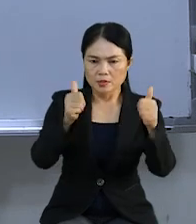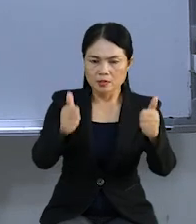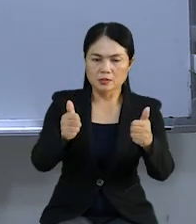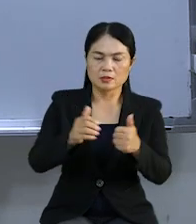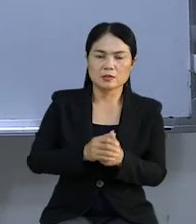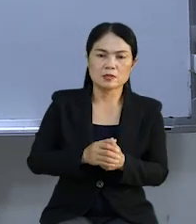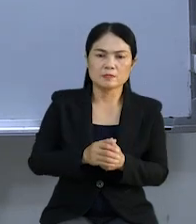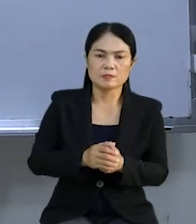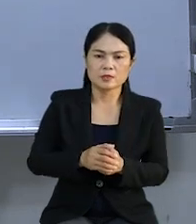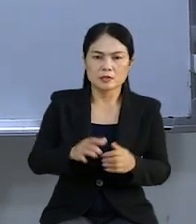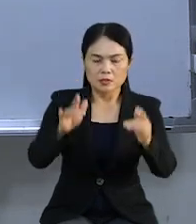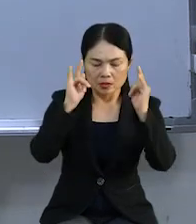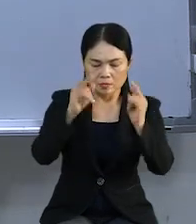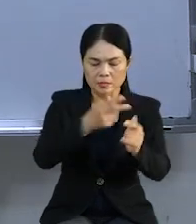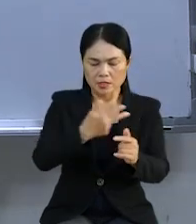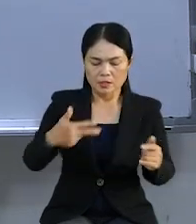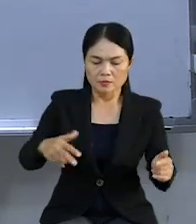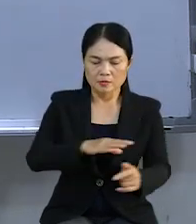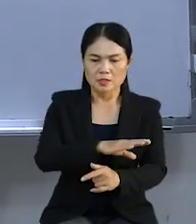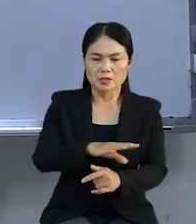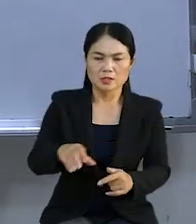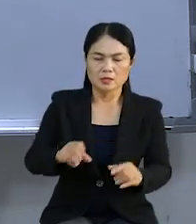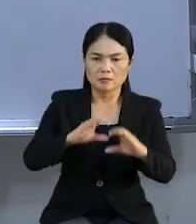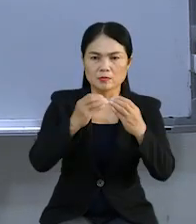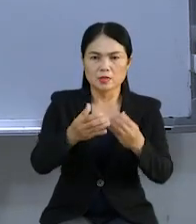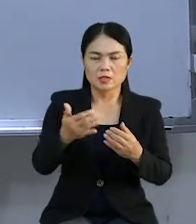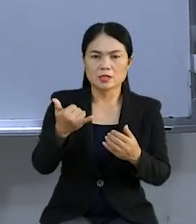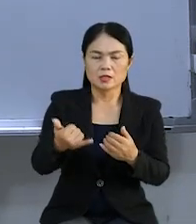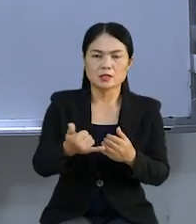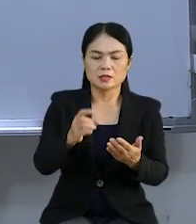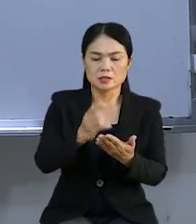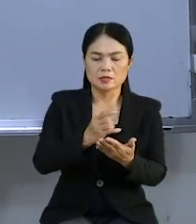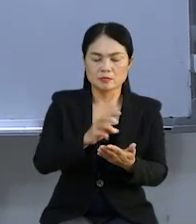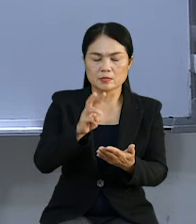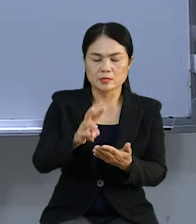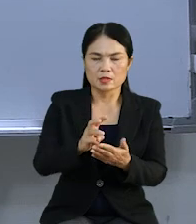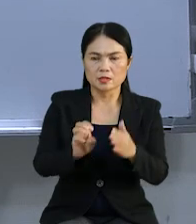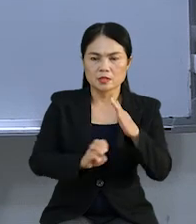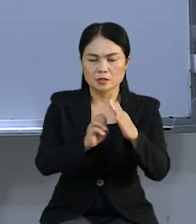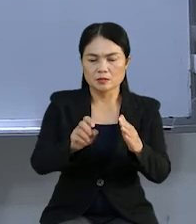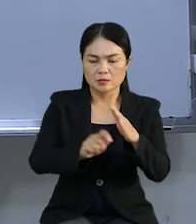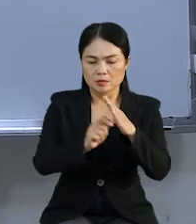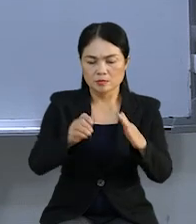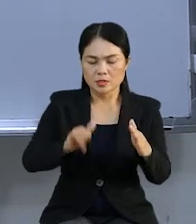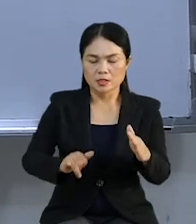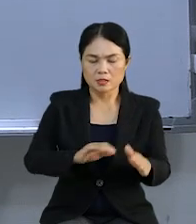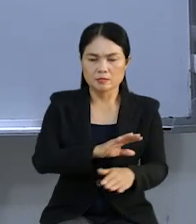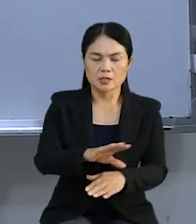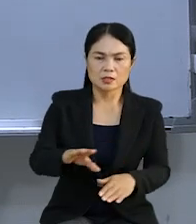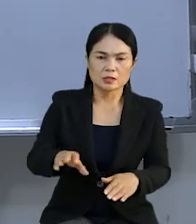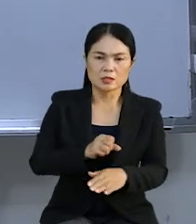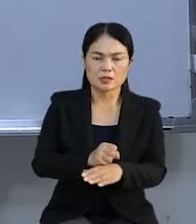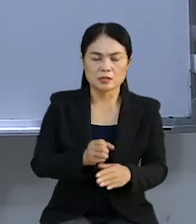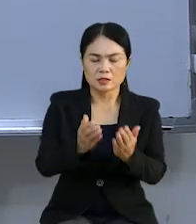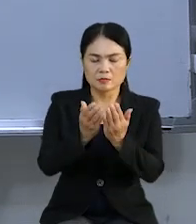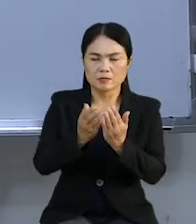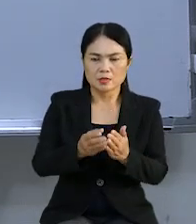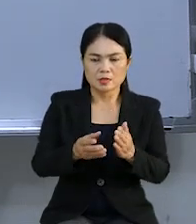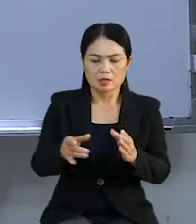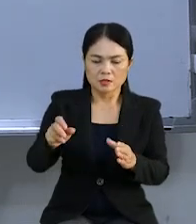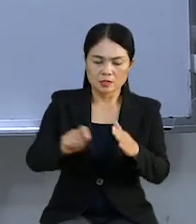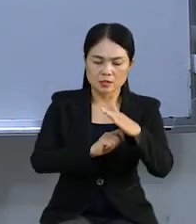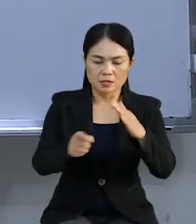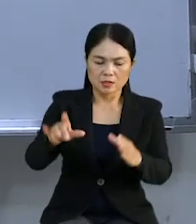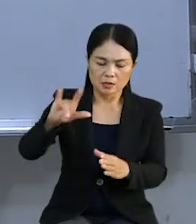ไก่บาดการบังเรียนเพียซาขมายหน้าตีประมวยเมเรียนตีใบทนเทียนรายในประเทศกัมพูชีอำนาจรายเ